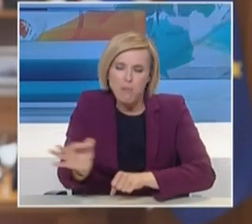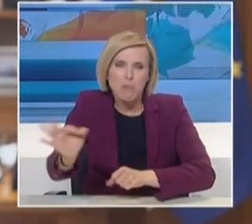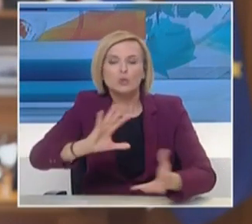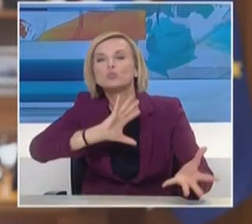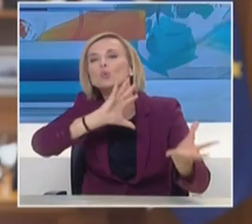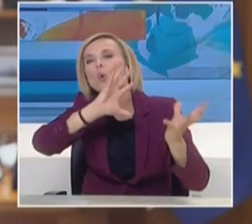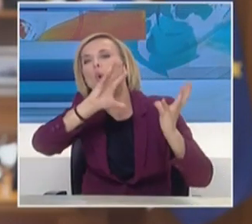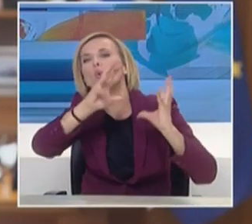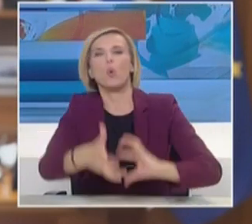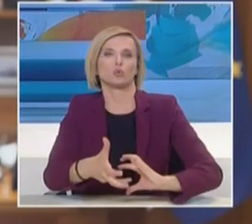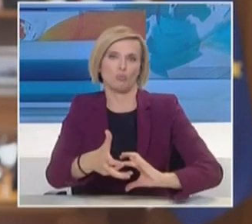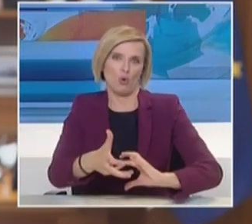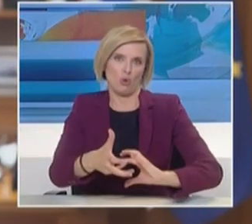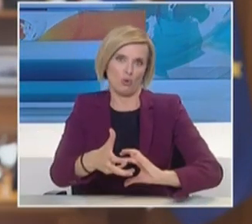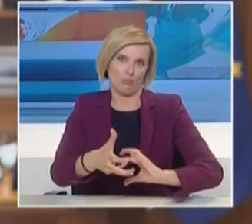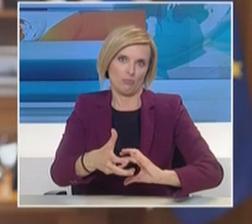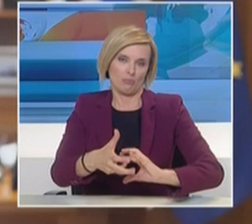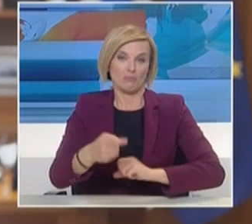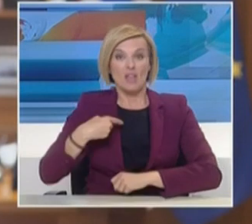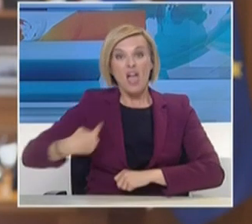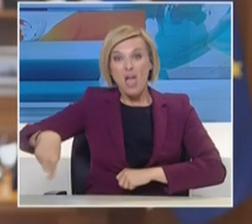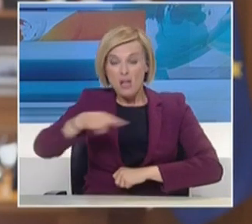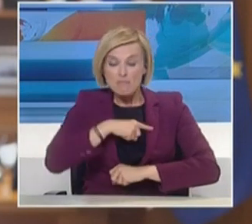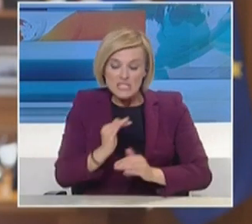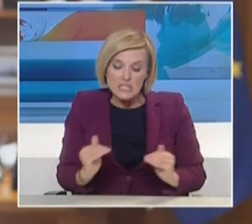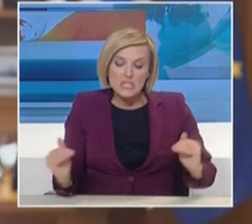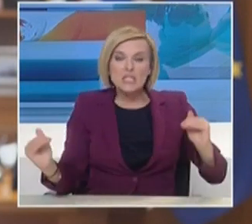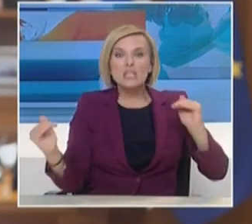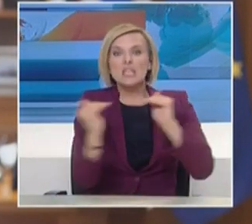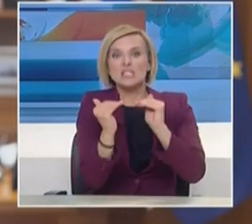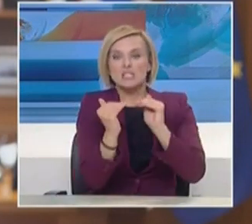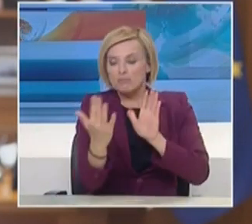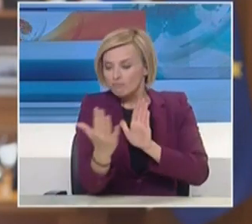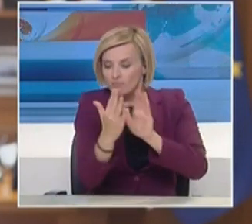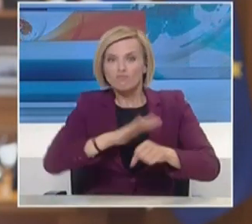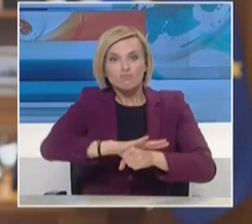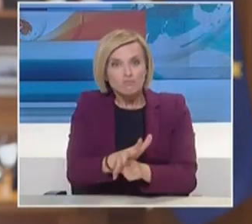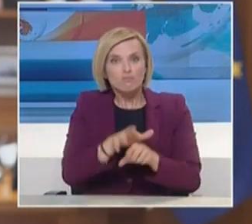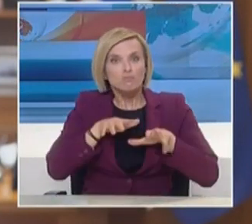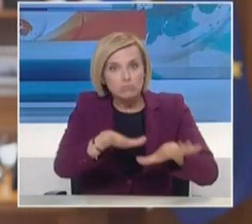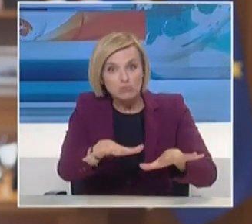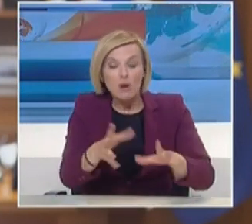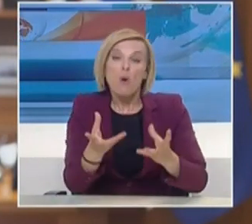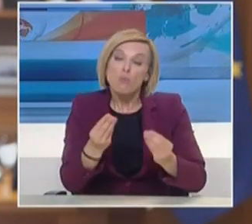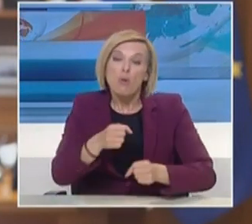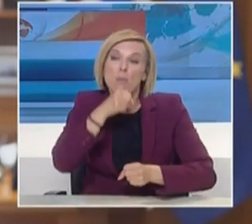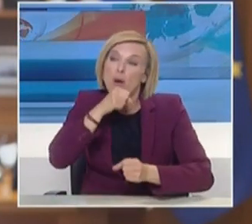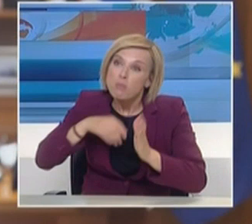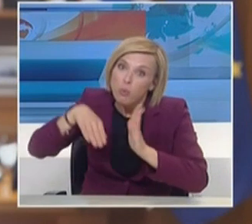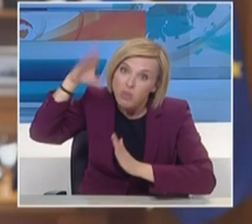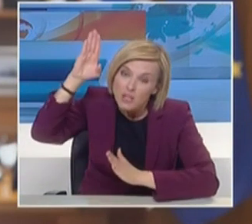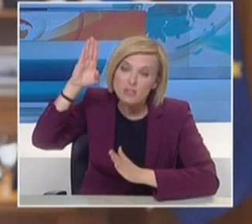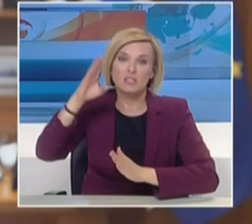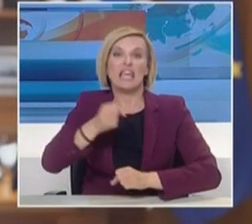κατοικεί. Απέναντί του είμαστε όλοι ίσοι. Μόνο που κάποιοι είναι πιο ευάλωτοι. Παππούδες,